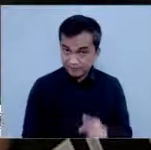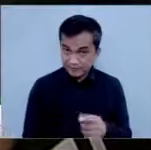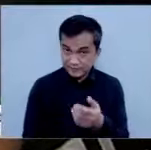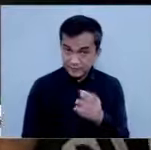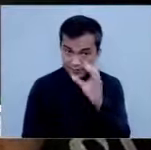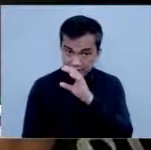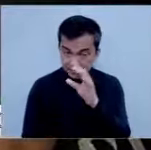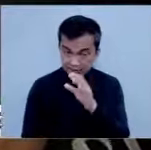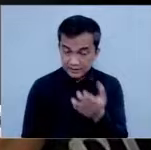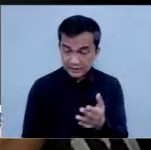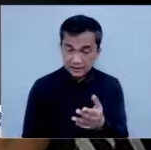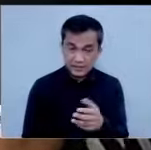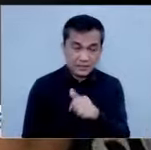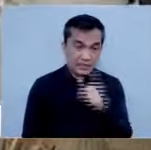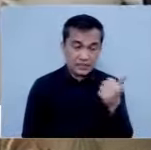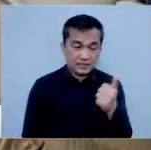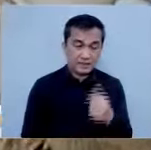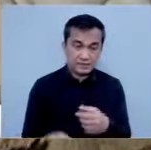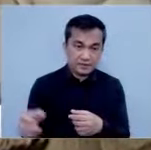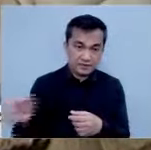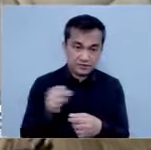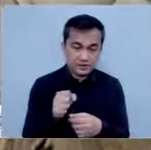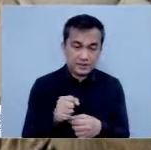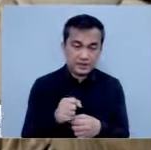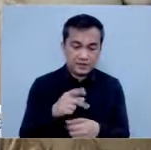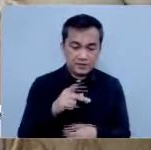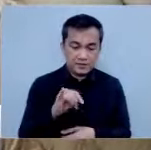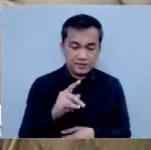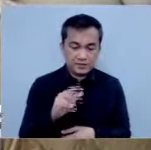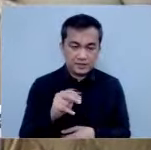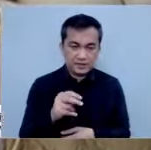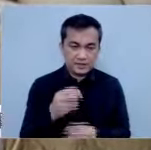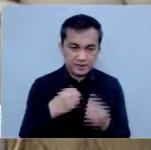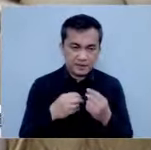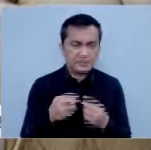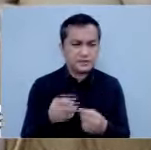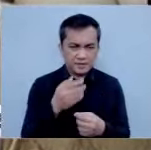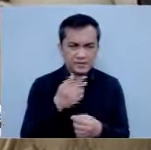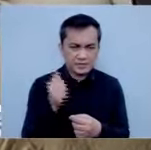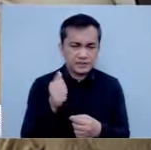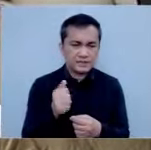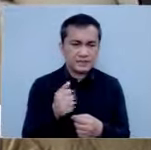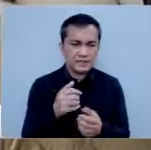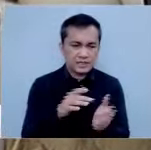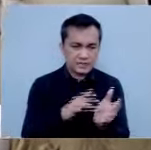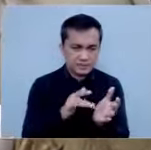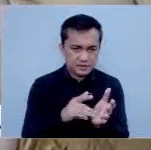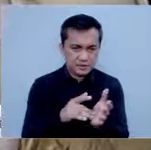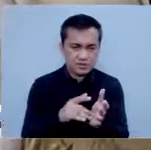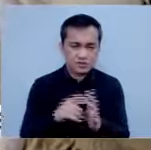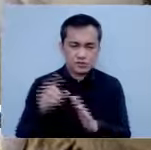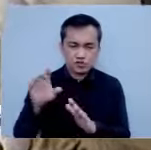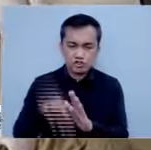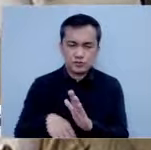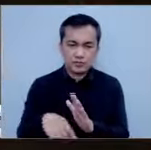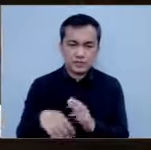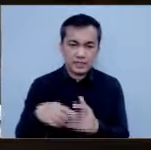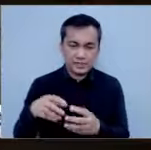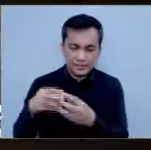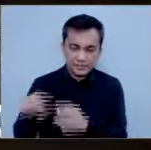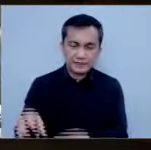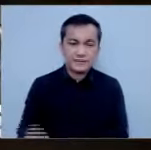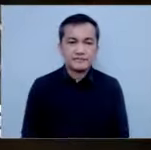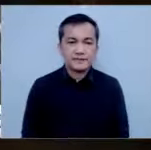mga kapatid ng alternatibong pagkukuhanan ng protina sa pagkain, maiging samantalahin na nila ang mababang presyo ng itlog. Dito sa